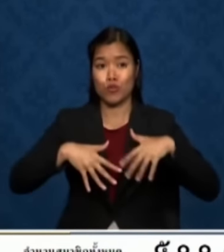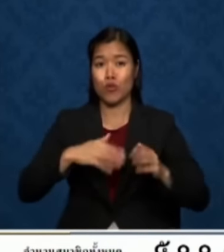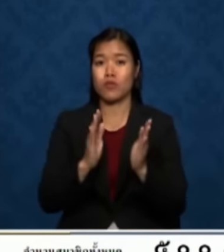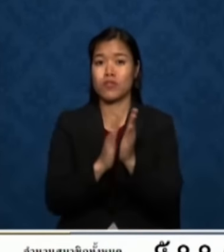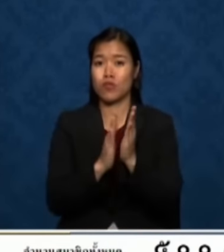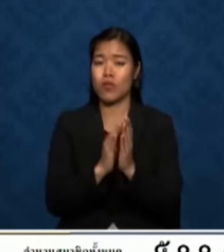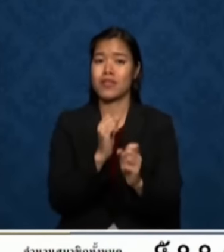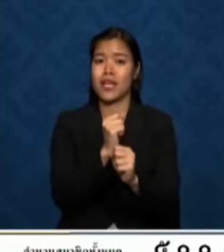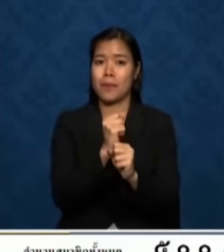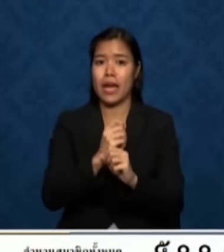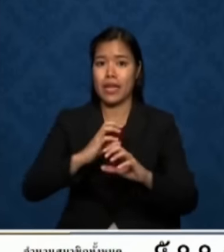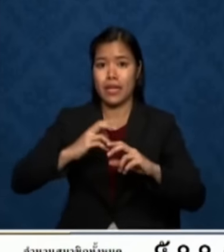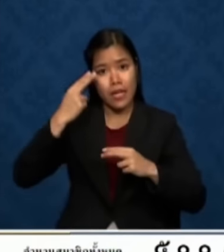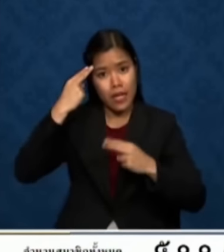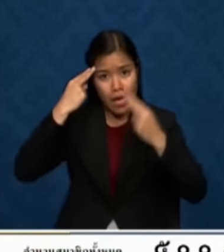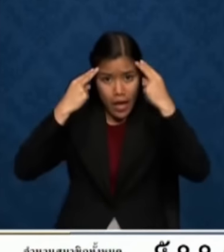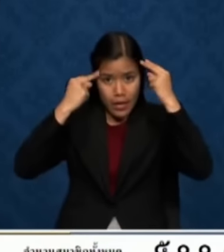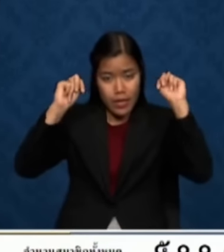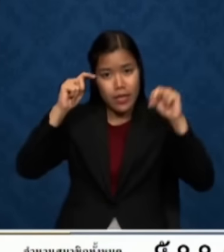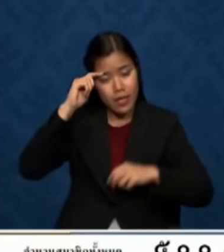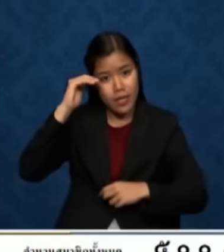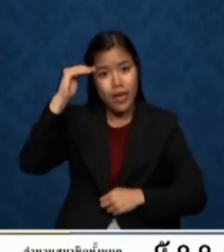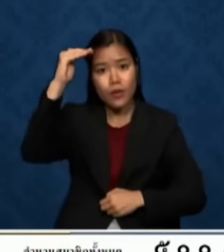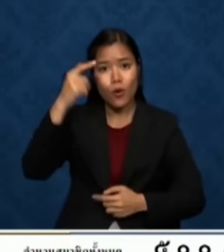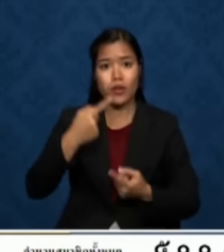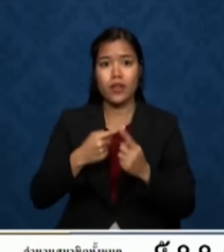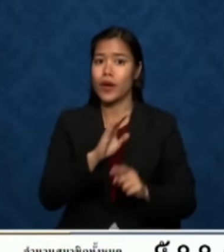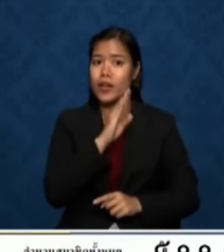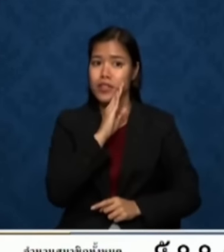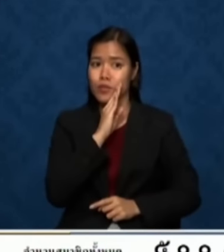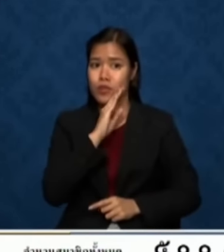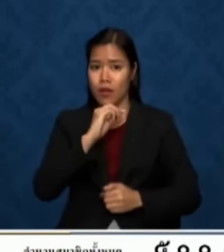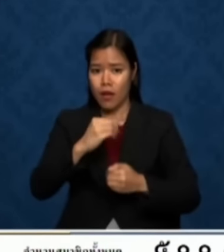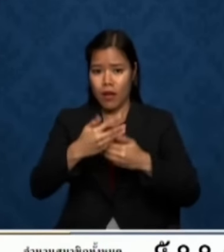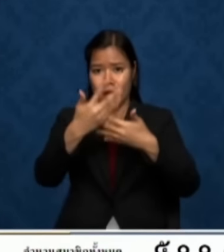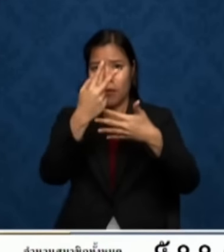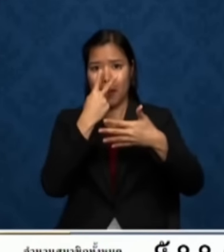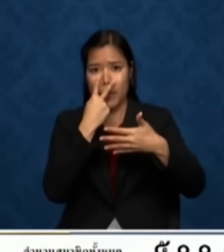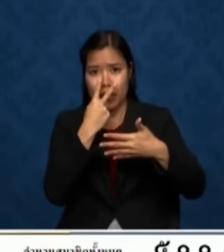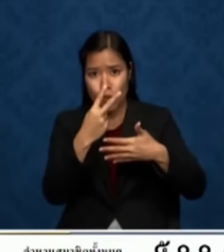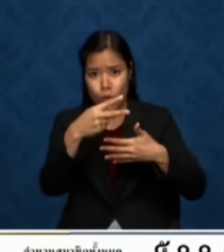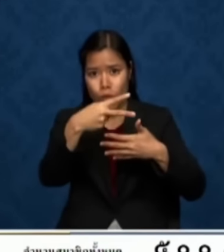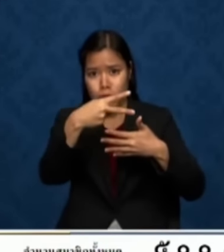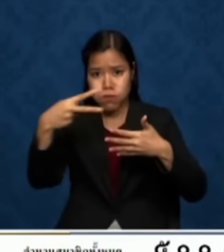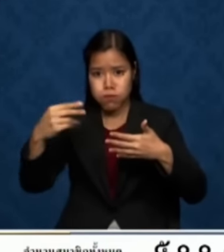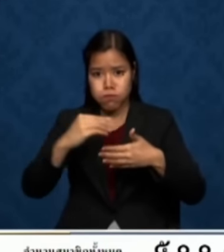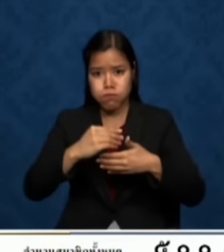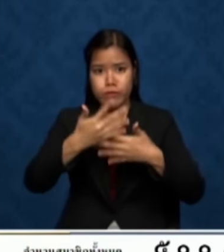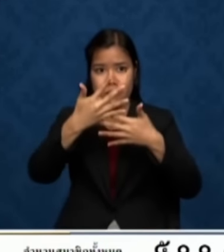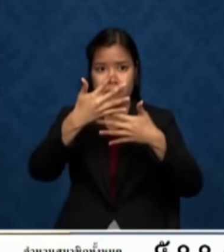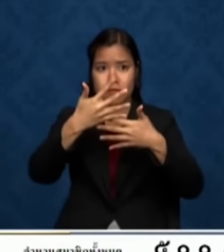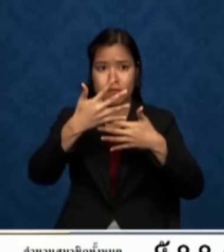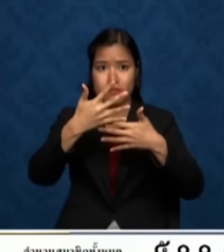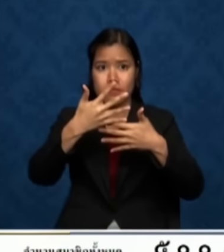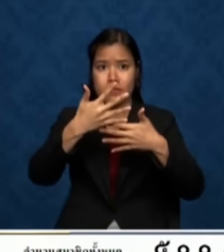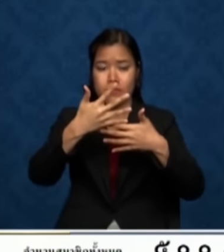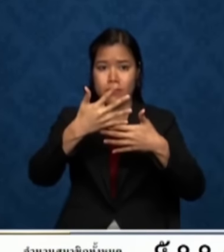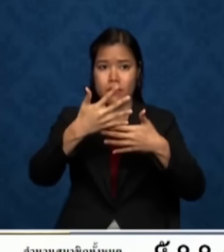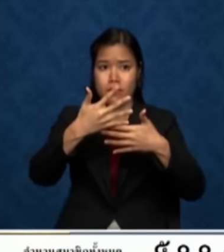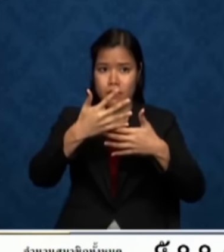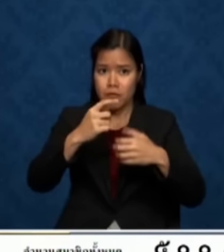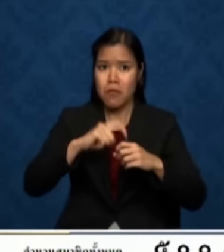อันนี้ไม่แปลกอะไรค่ะแต่เมื่อเราเข้าไปดูค่ะแต่ละคอมเมนต์ค่ะท่านประธานเปิดเข้าไปดูในบัญชีแต่ละคอมเมนต์ร